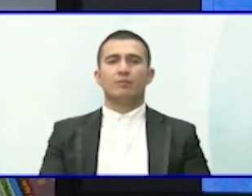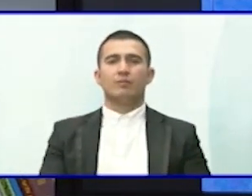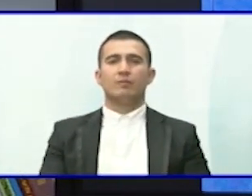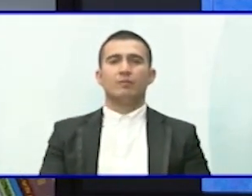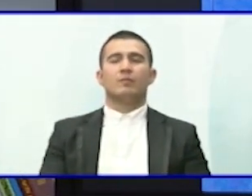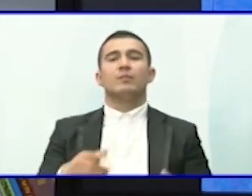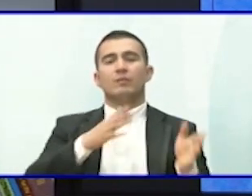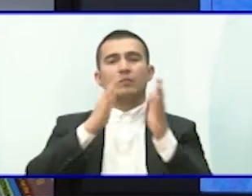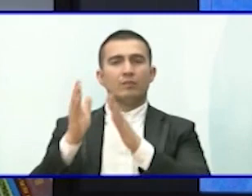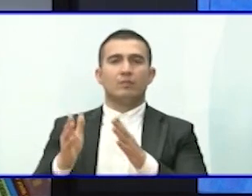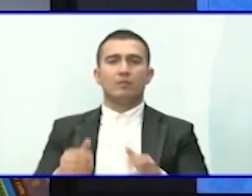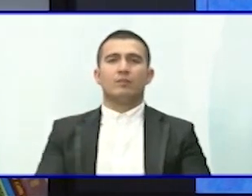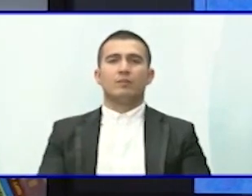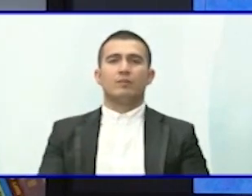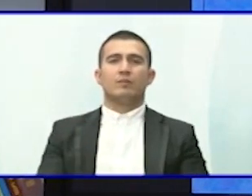следует